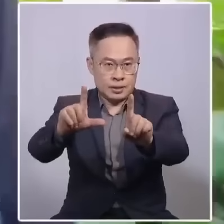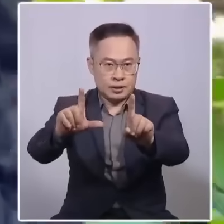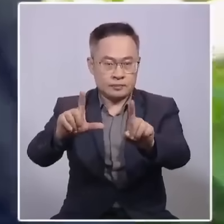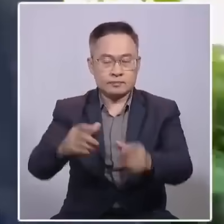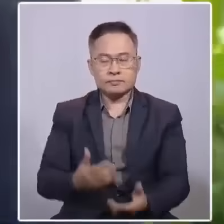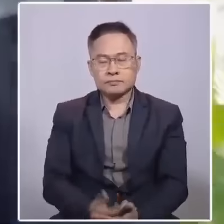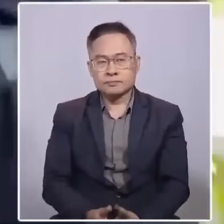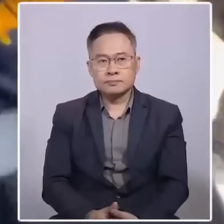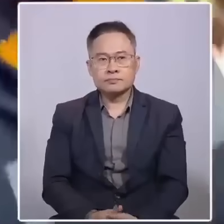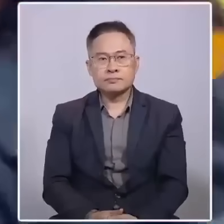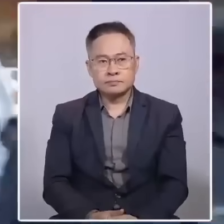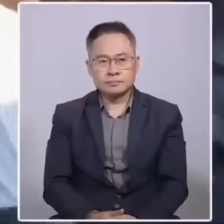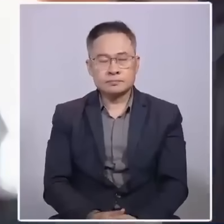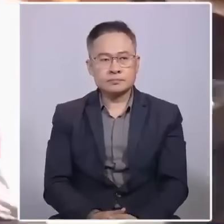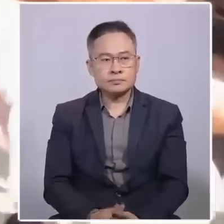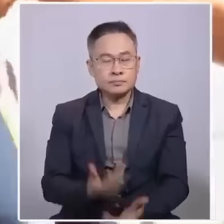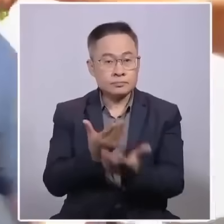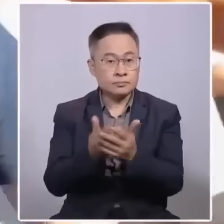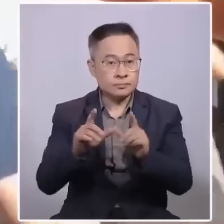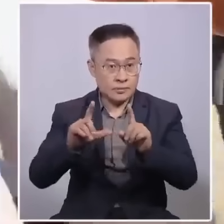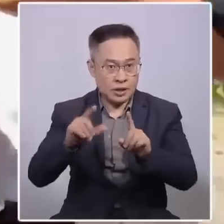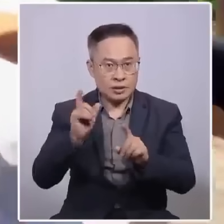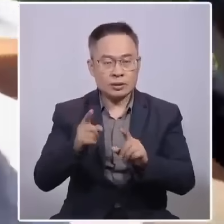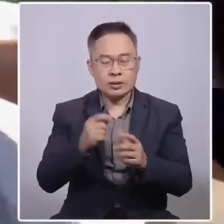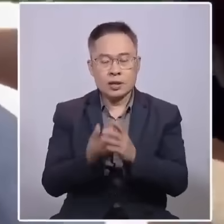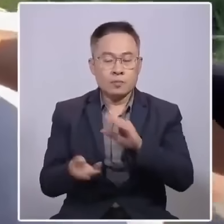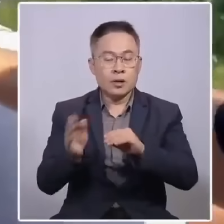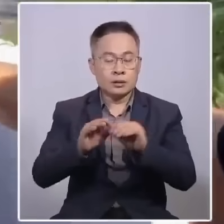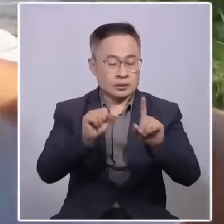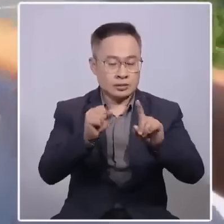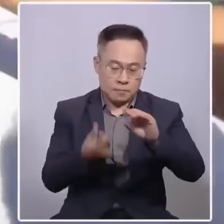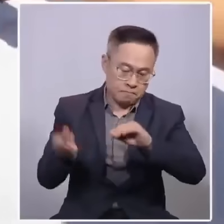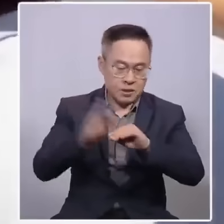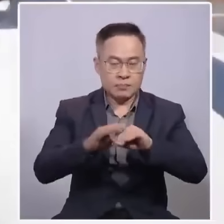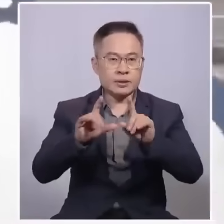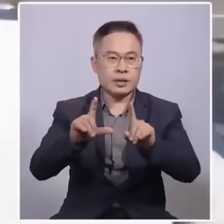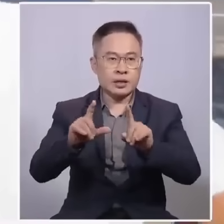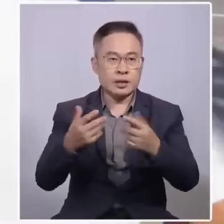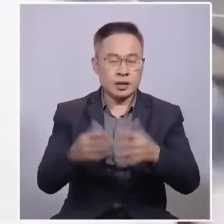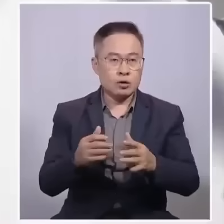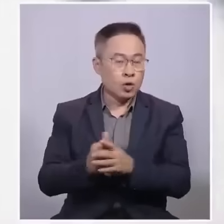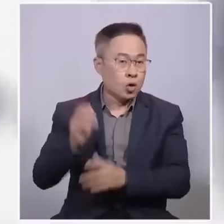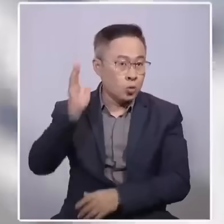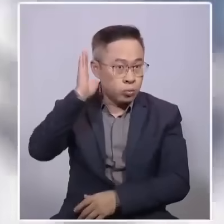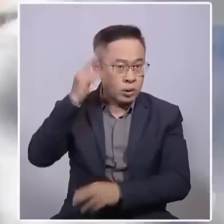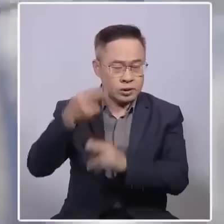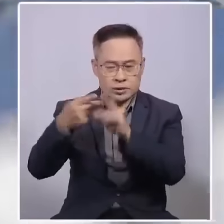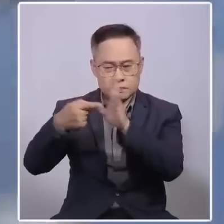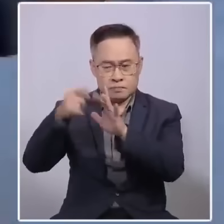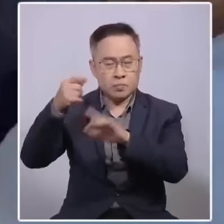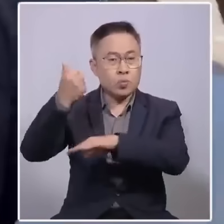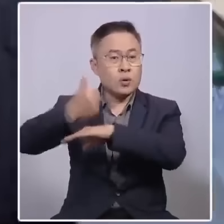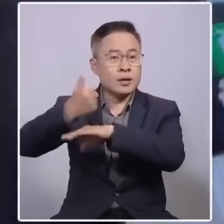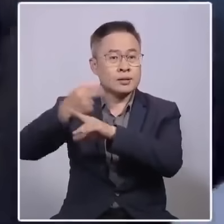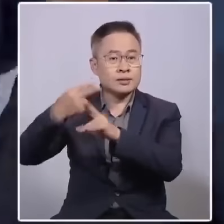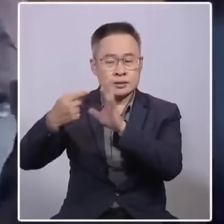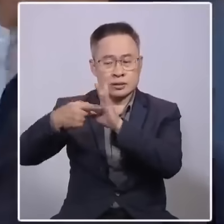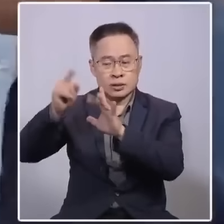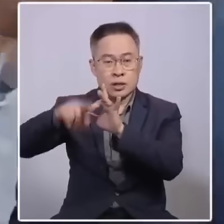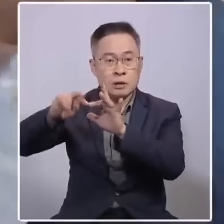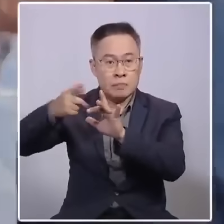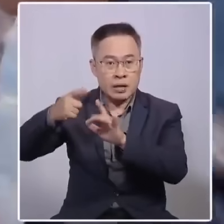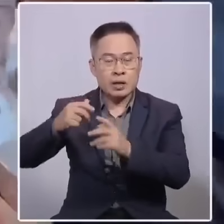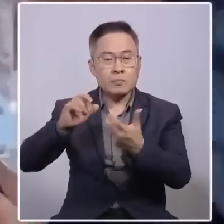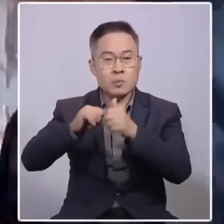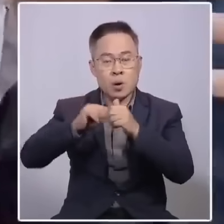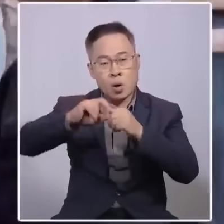ว่าจริงๆเนี่ยมีข้อมูลมาให้กับทางตำรวจนะครับว่าเสี่บแป้งเนี่ยเบอกว่ามีโรคกล้ามเนื้ออ่อนแรงค่ะเป็นคนที่กินหรู